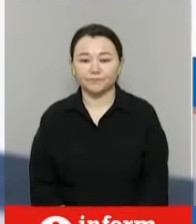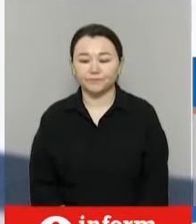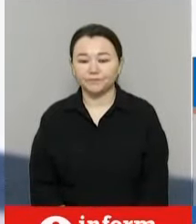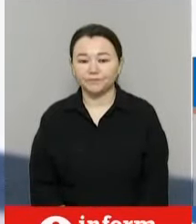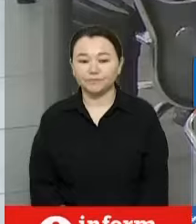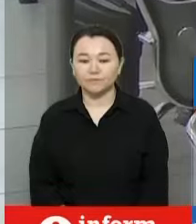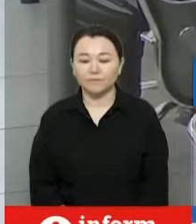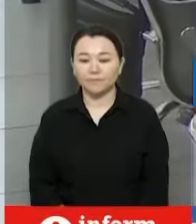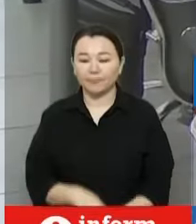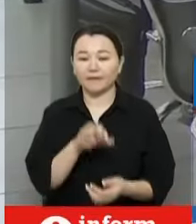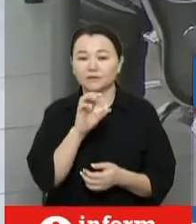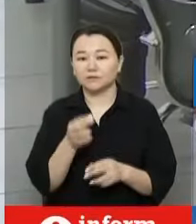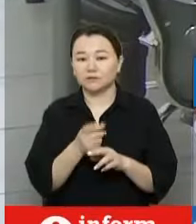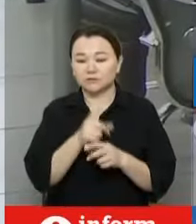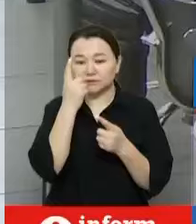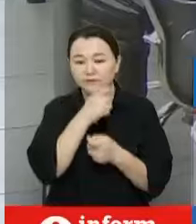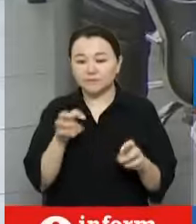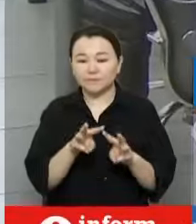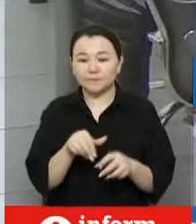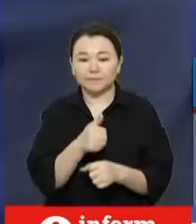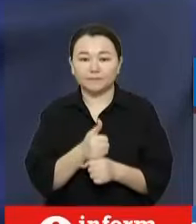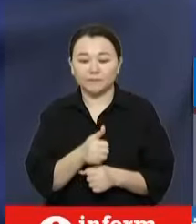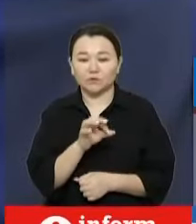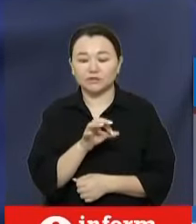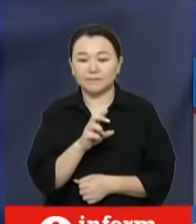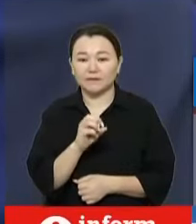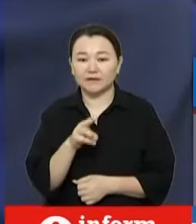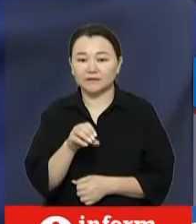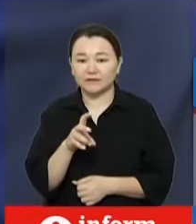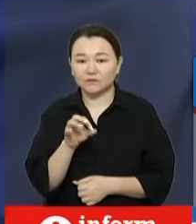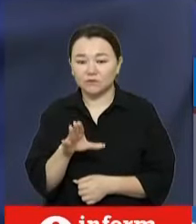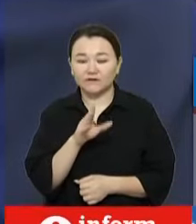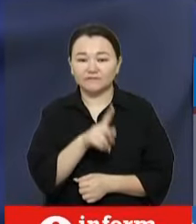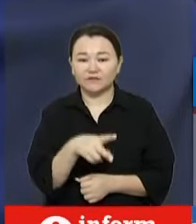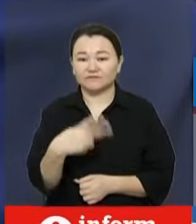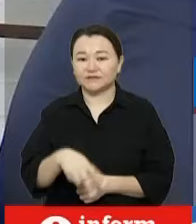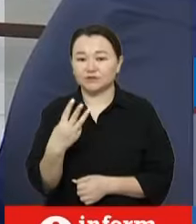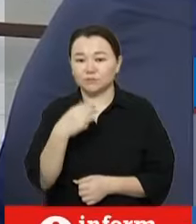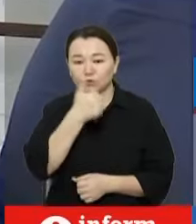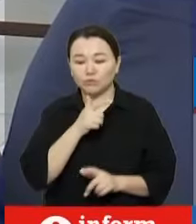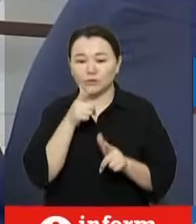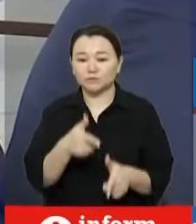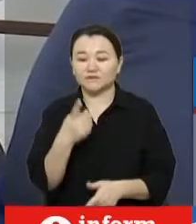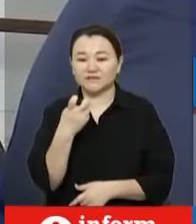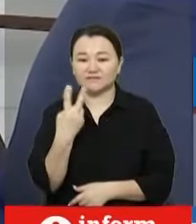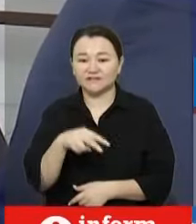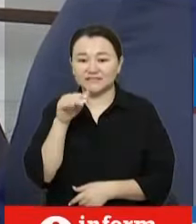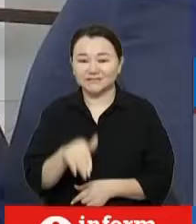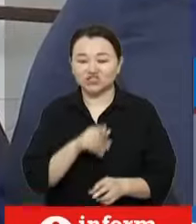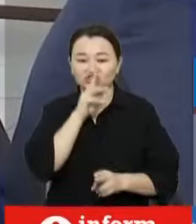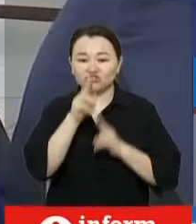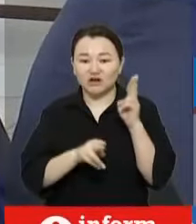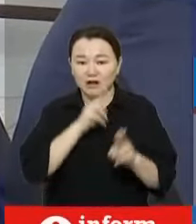жёсткие об этом заявил премьер-министр Улжан отметив что в 2023 году поступило 220.000